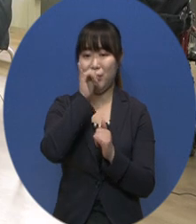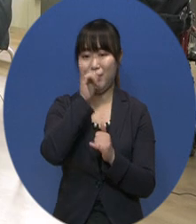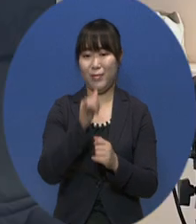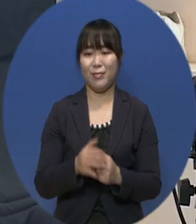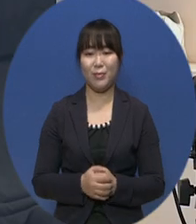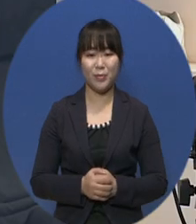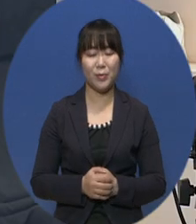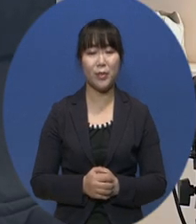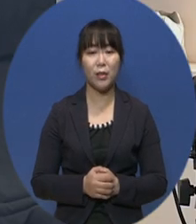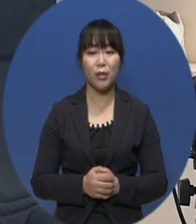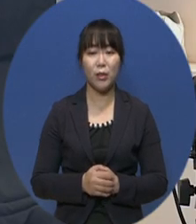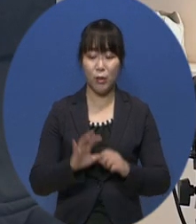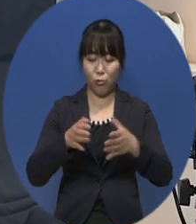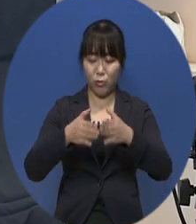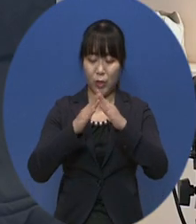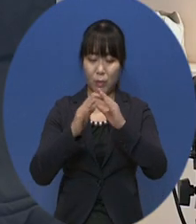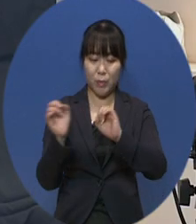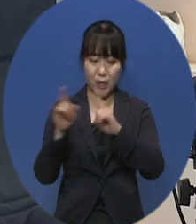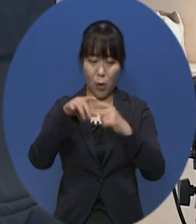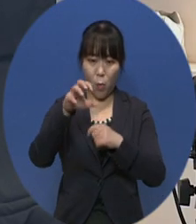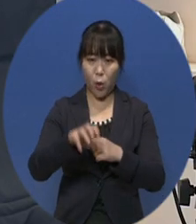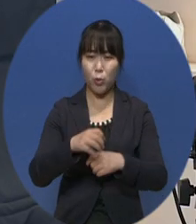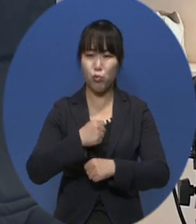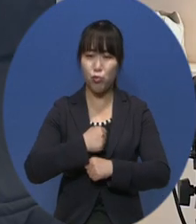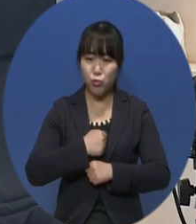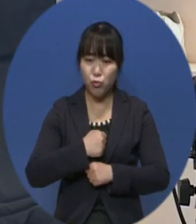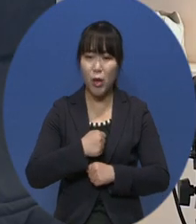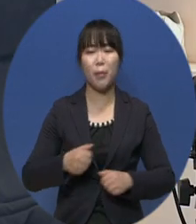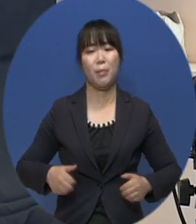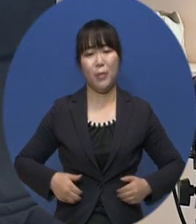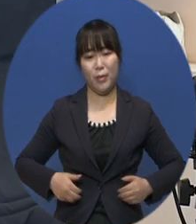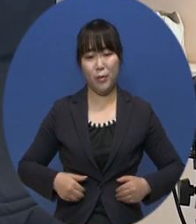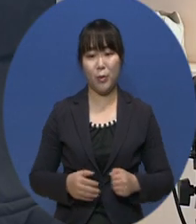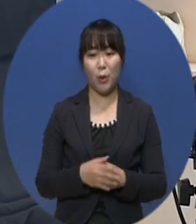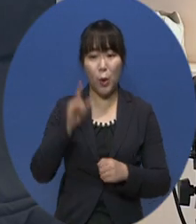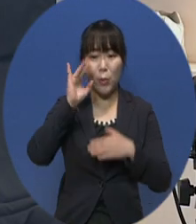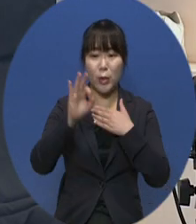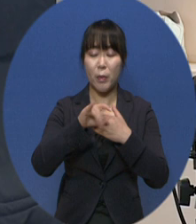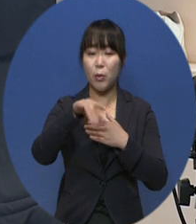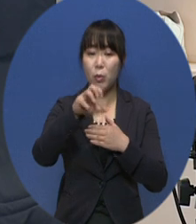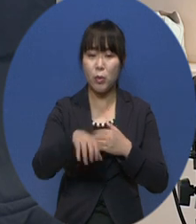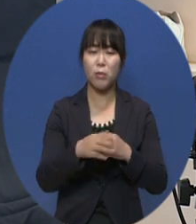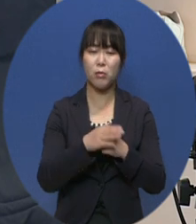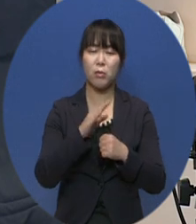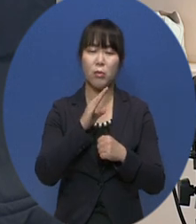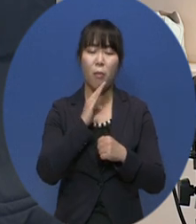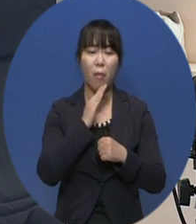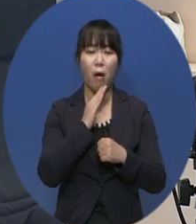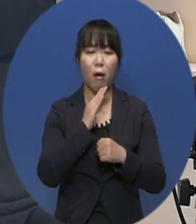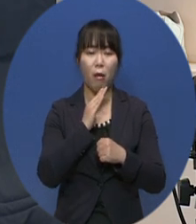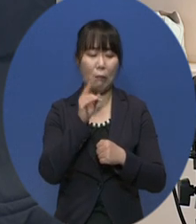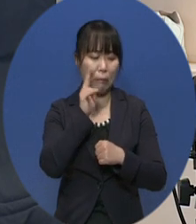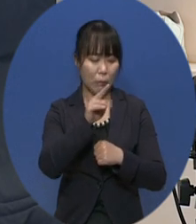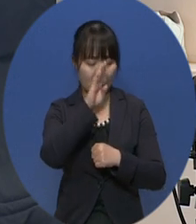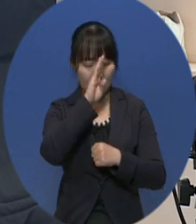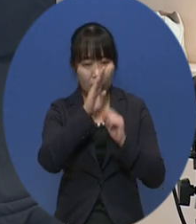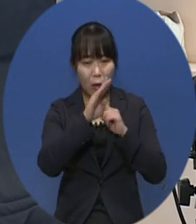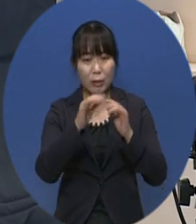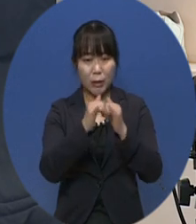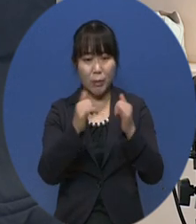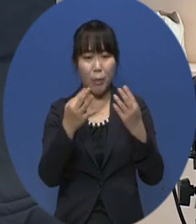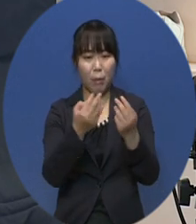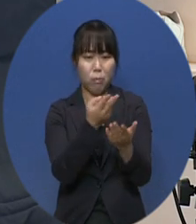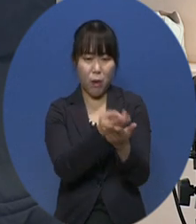네. 근데 국립재활원도 굉장히 조심할 수밖에 없습니다. 왜냐하면 여기는 네. 이제 취약하신 분들이 입원해 있는 분들이 네.